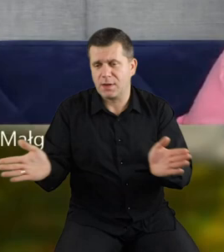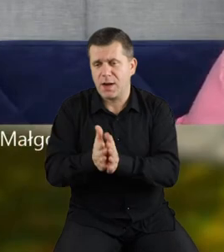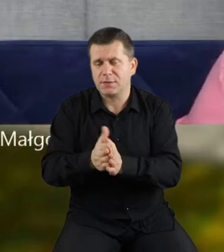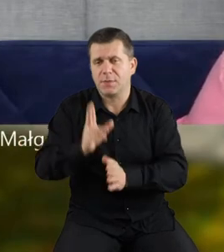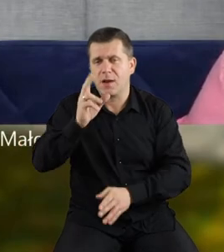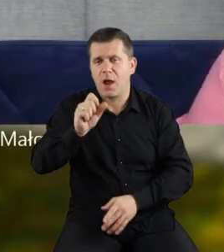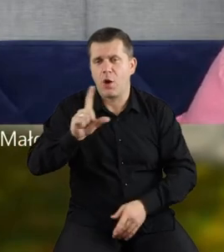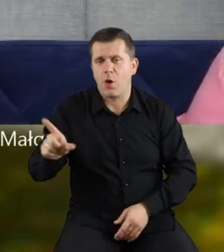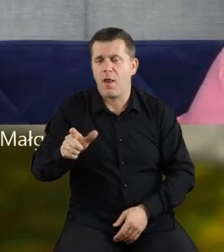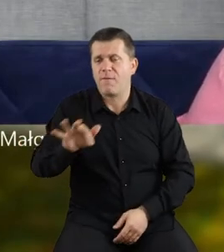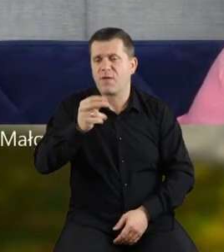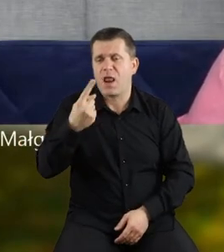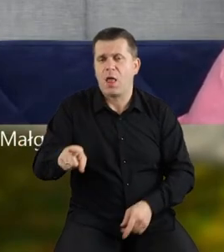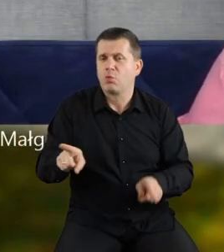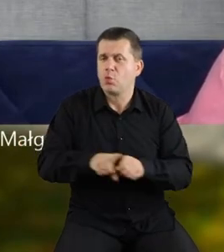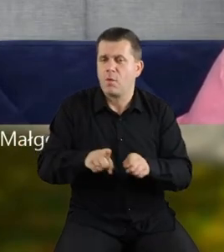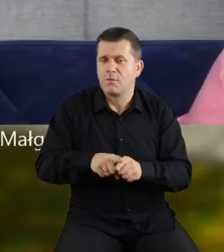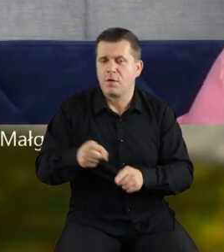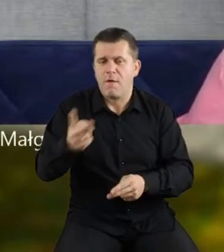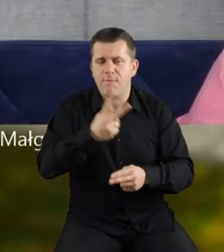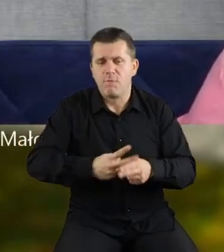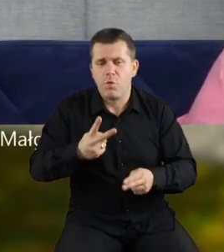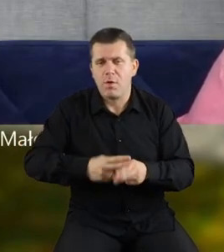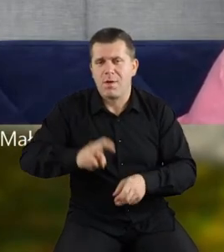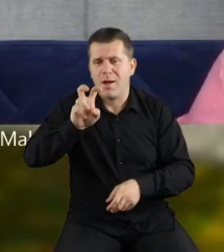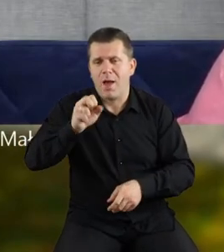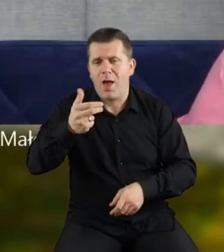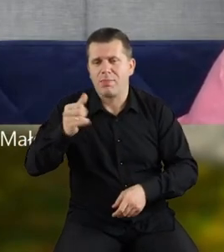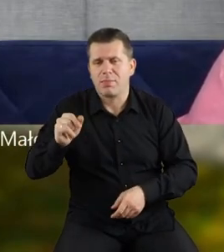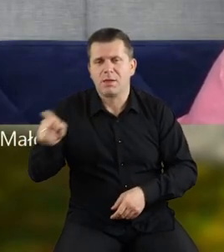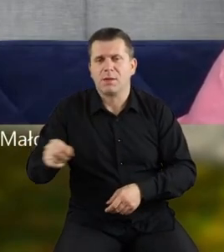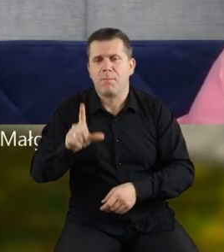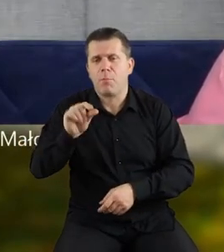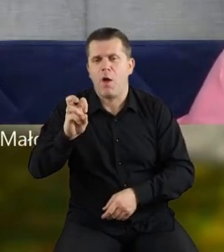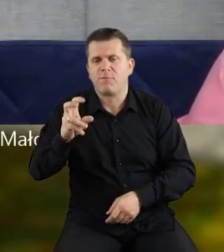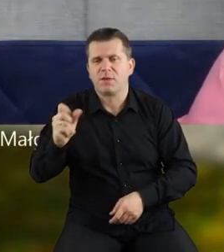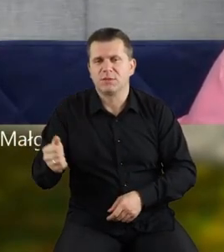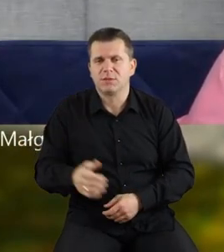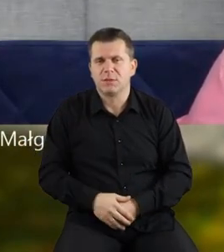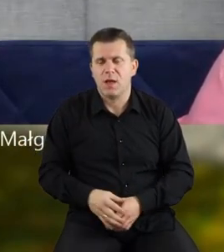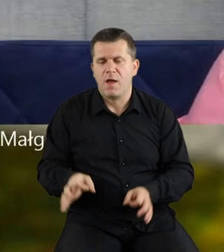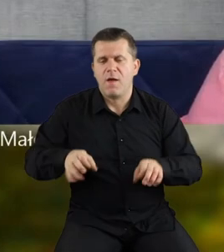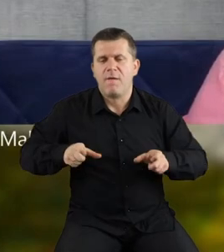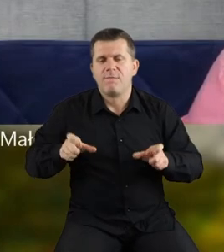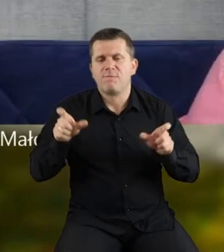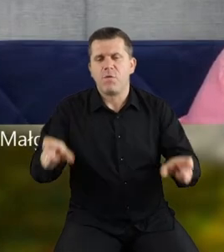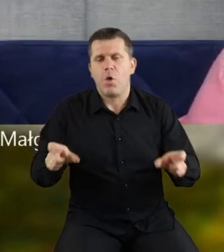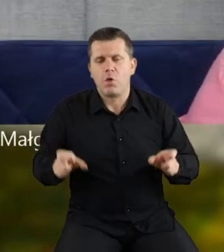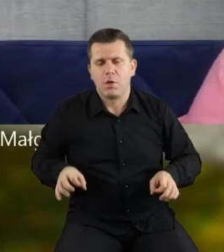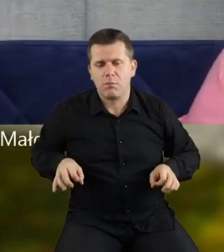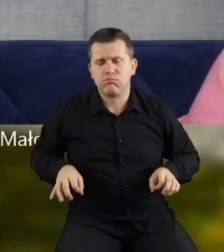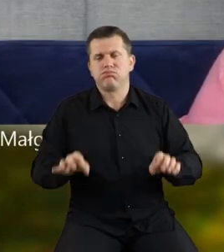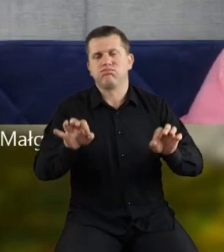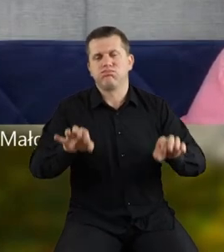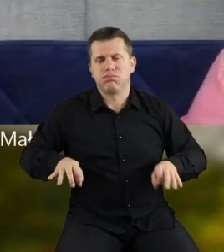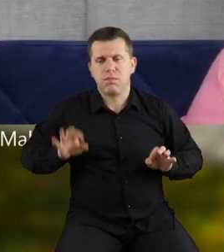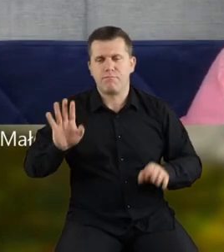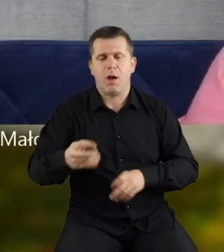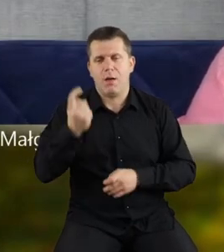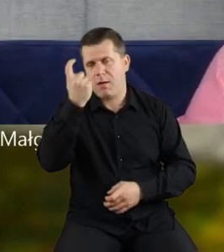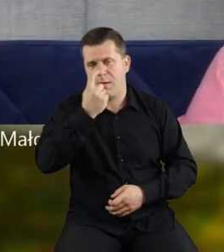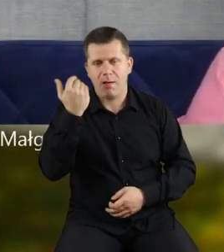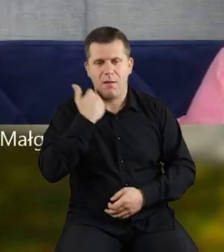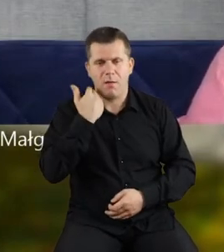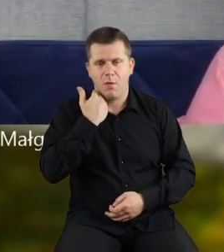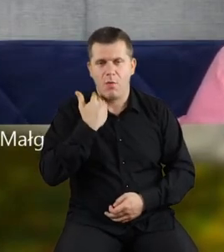się Róża z Karolem. Fred to również wuj Hanny z prowincji, który buja się na fotelu pod wpływem